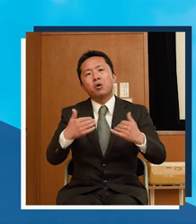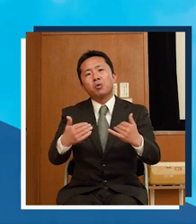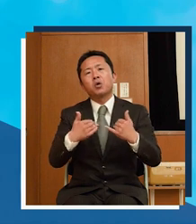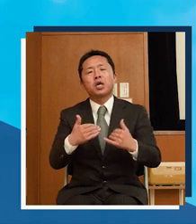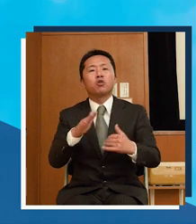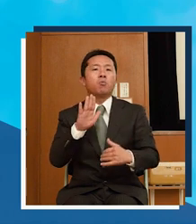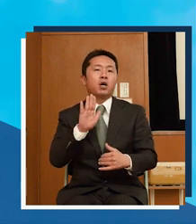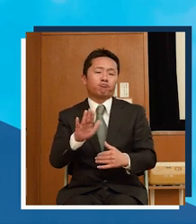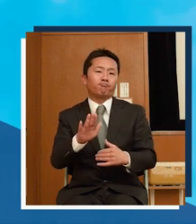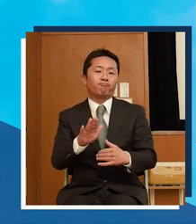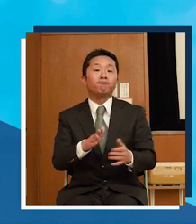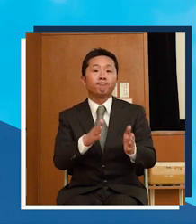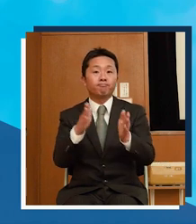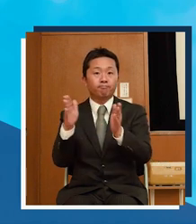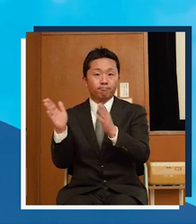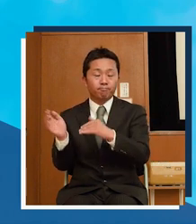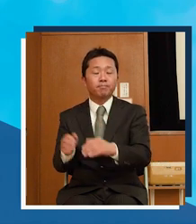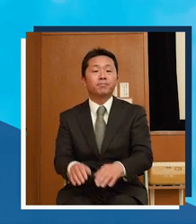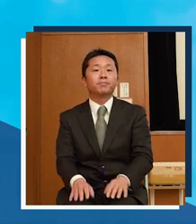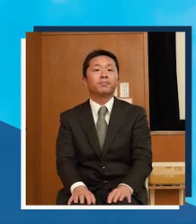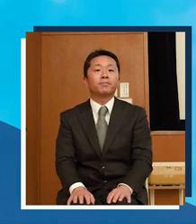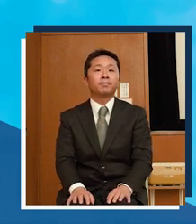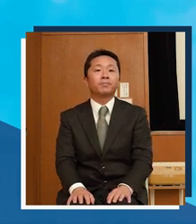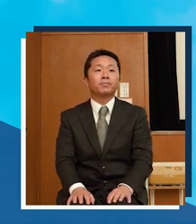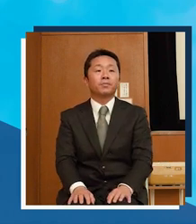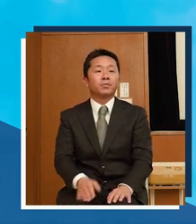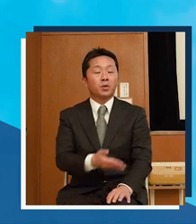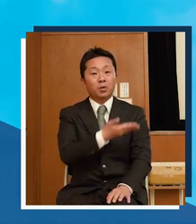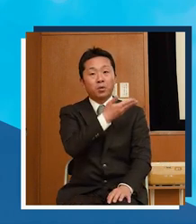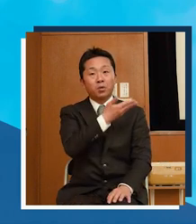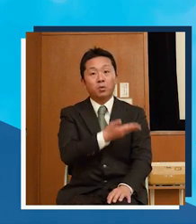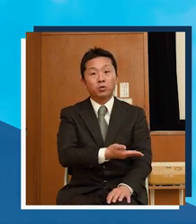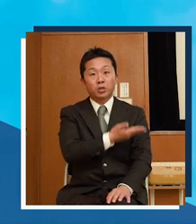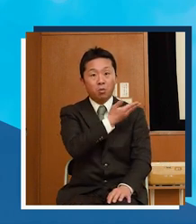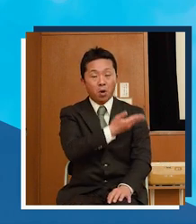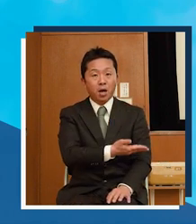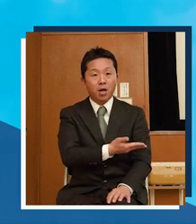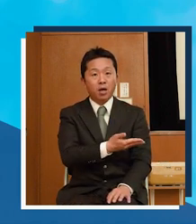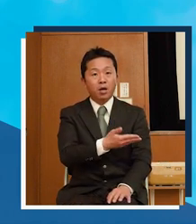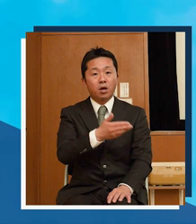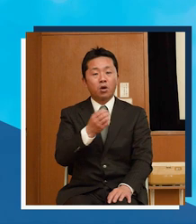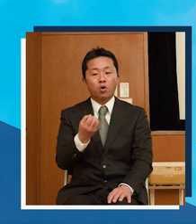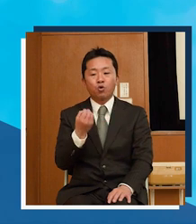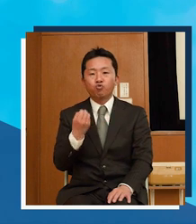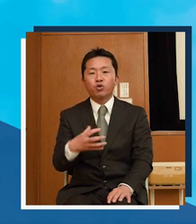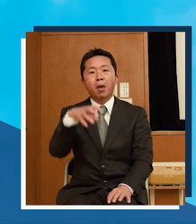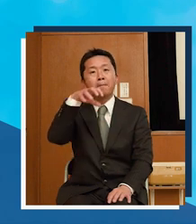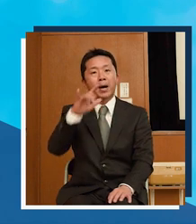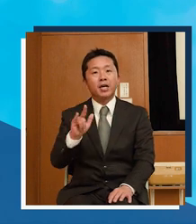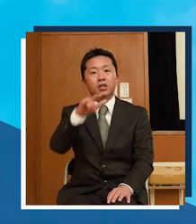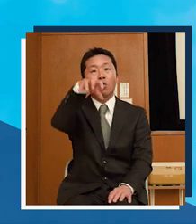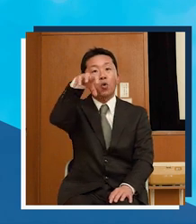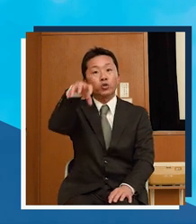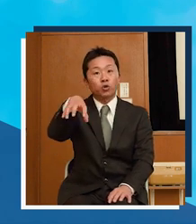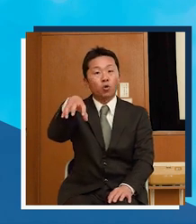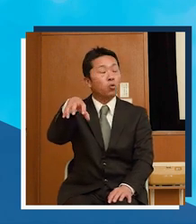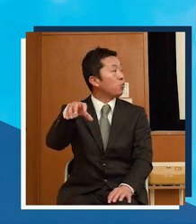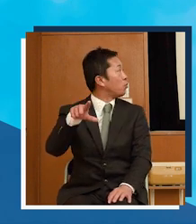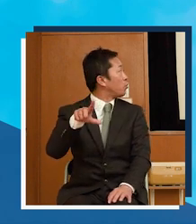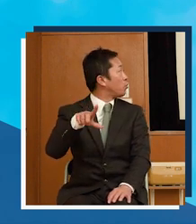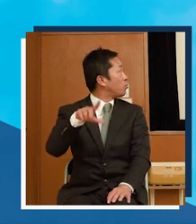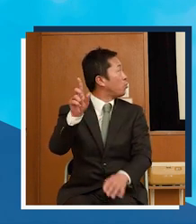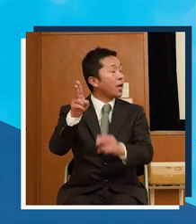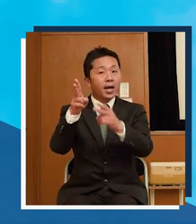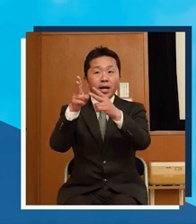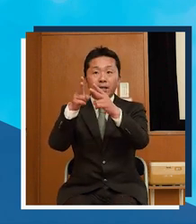え加えて次のスライドをご覧くださいこれはですねちょっと見えにくいんですが不満飛行場の上が北下が